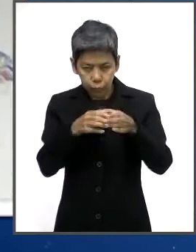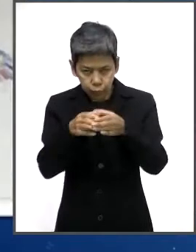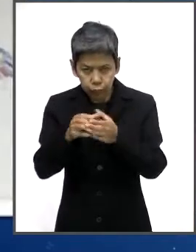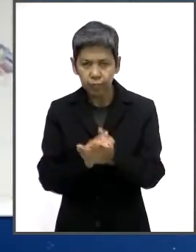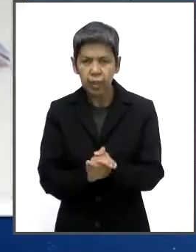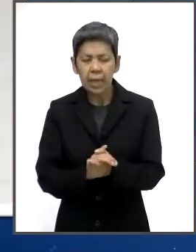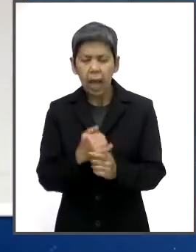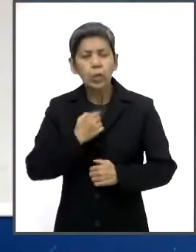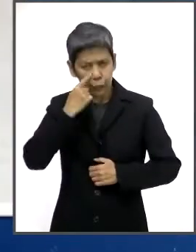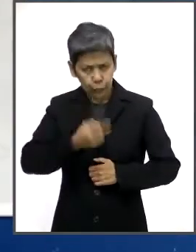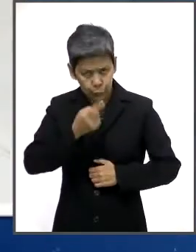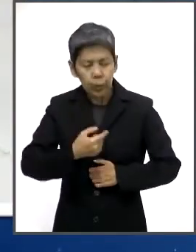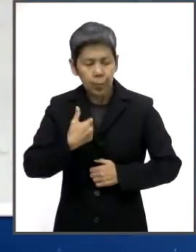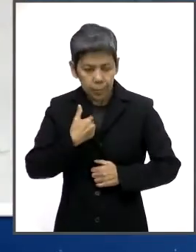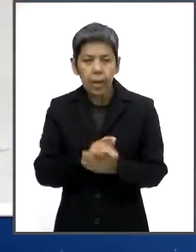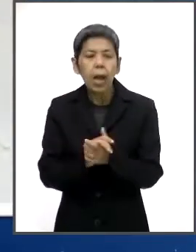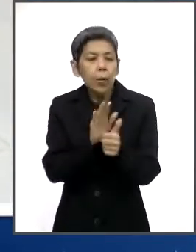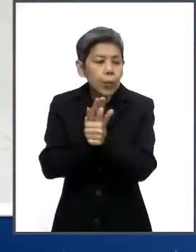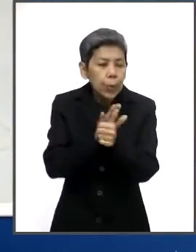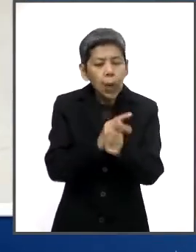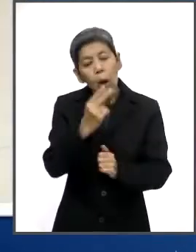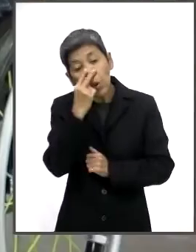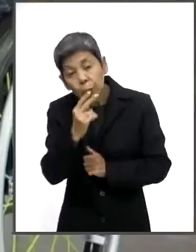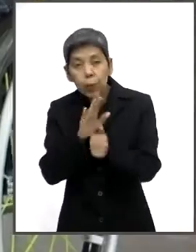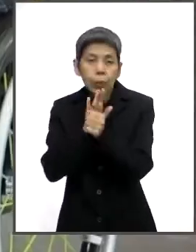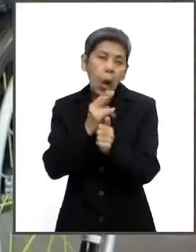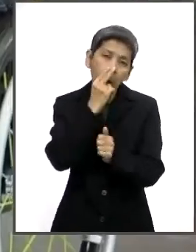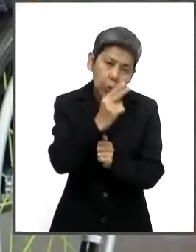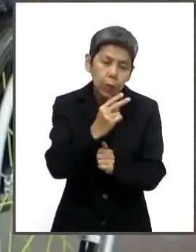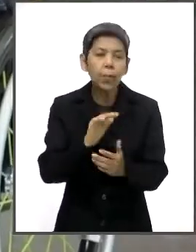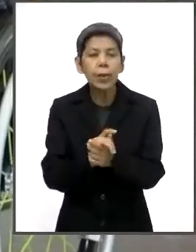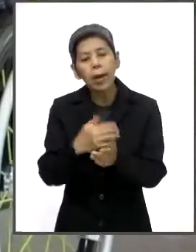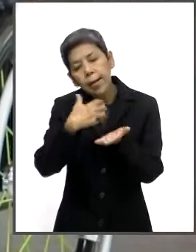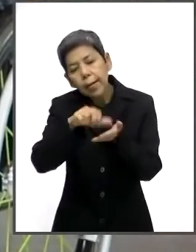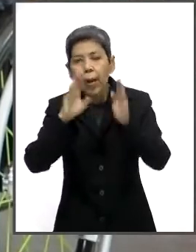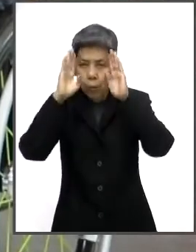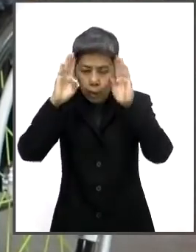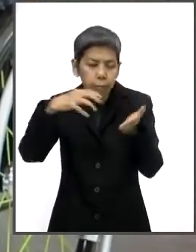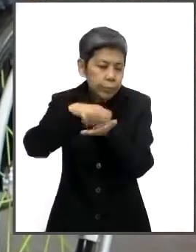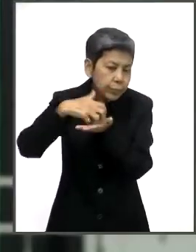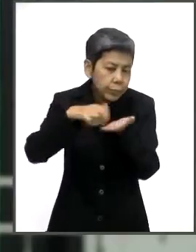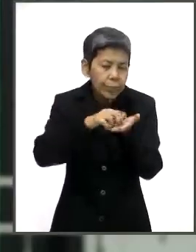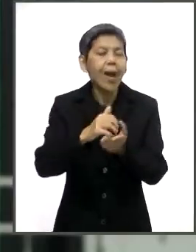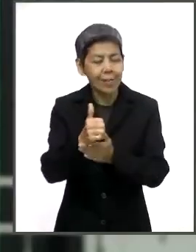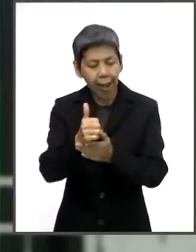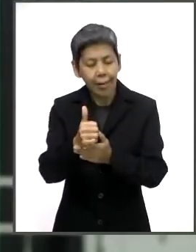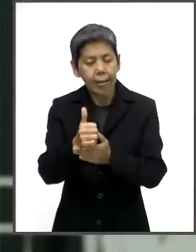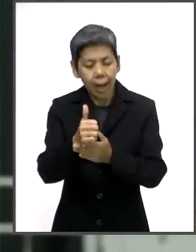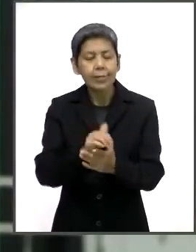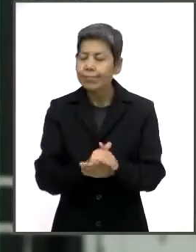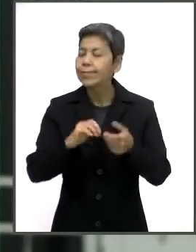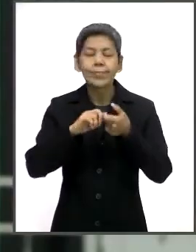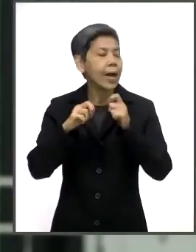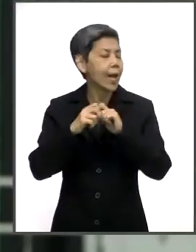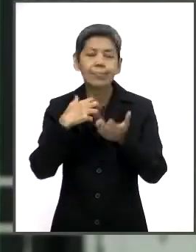แล้วก็ส่วนหนึ่งก็ไม่ทิ้งค่ะก็ยังมาดูเป็นครั้งแล้วก็มาถ่ายทอดประสบการณ์ให้อย่างต่อเนื่องแน่นอนค่ะ